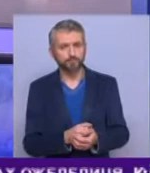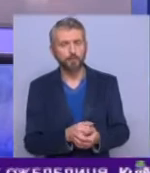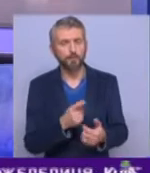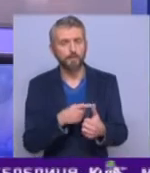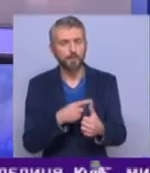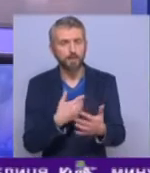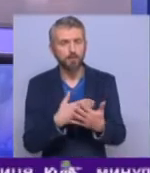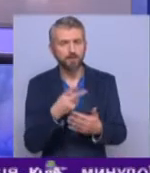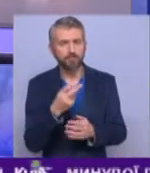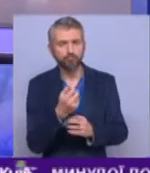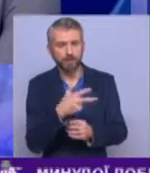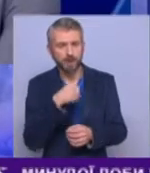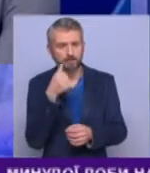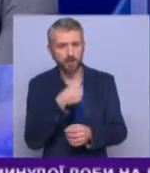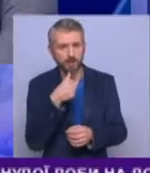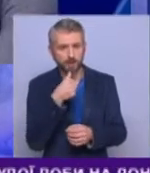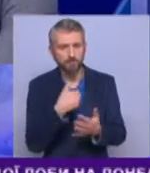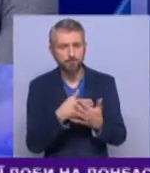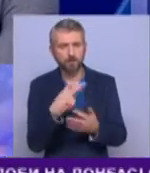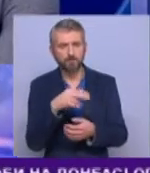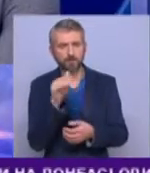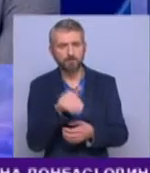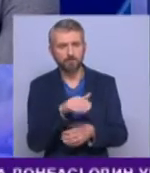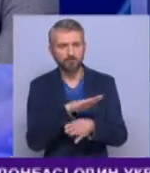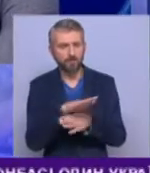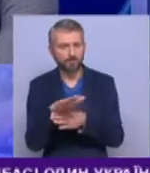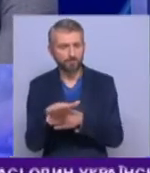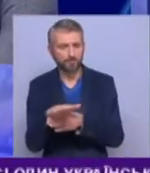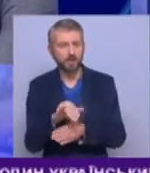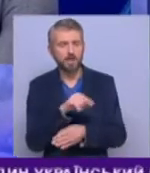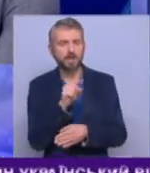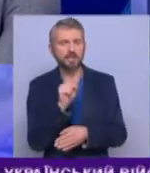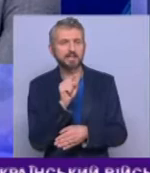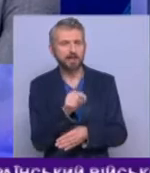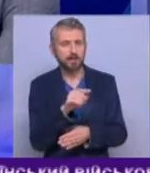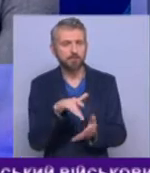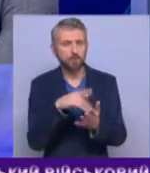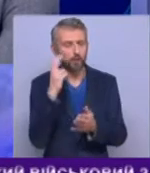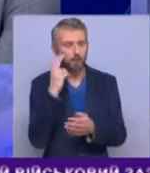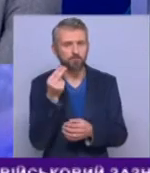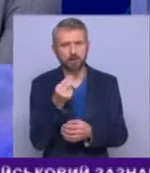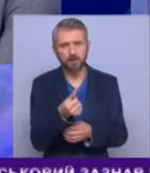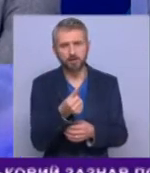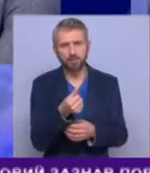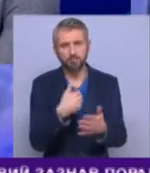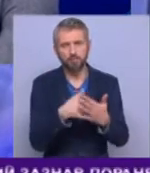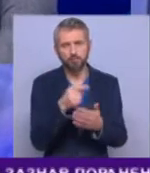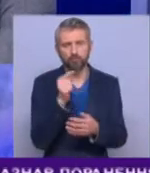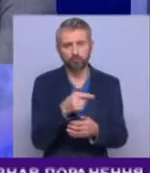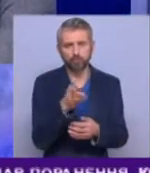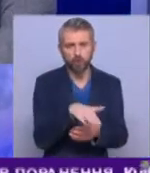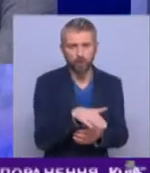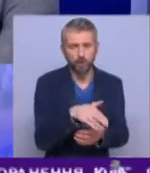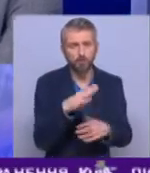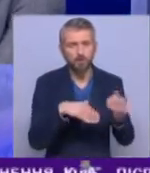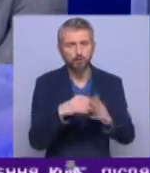так. Наприклад, 2013 рік, майже 20 тисяч тимчасових споруд. Так. Із них місто Київ платить приблизно 1000. Тобто